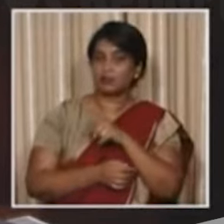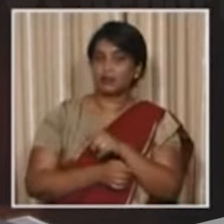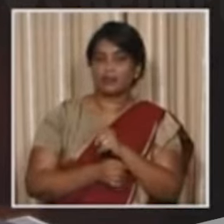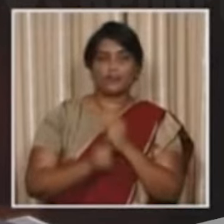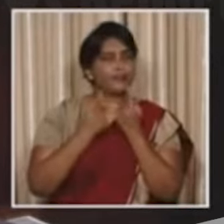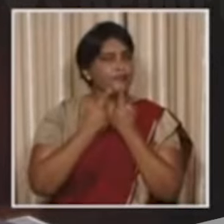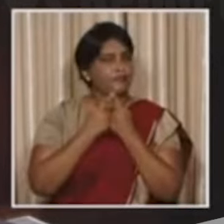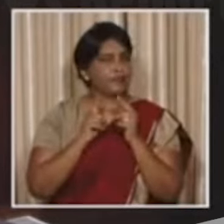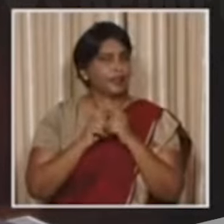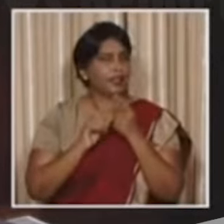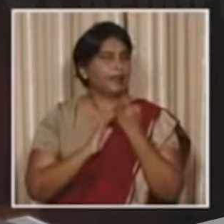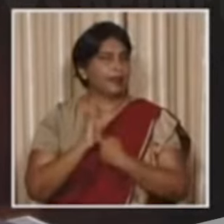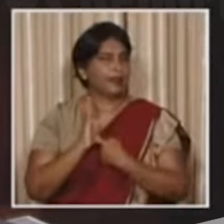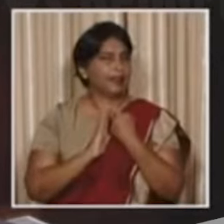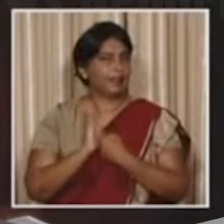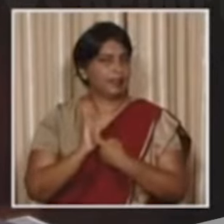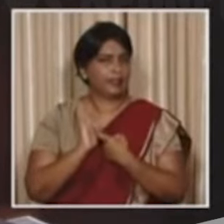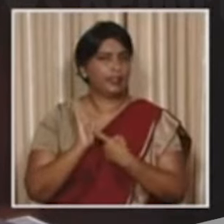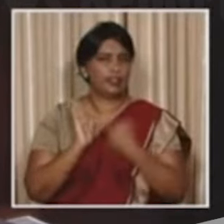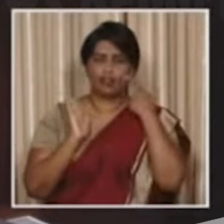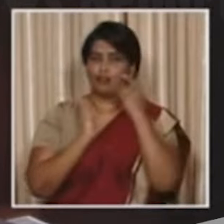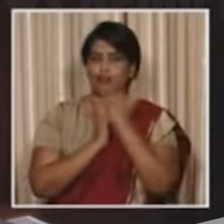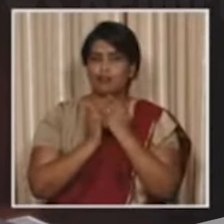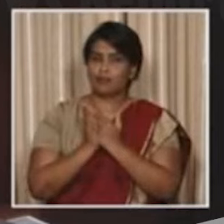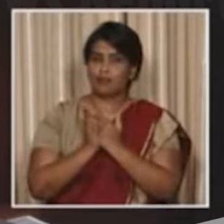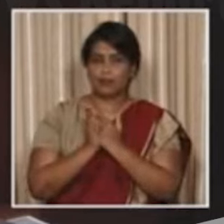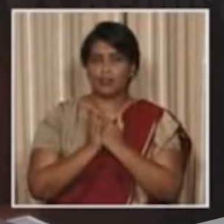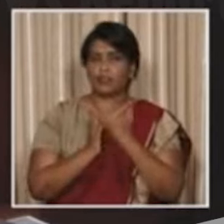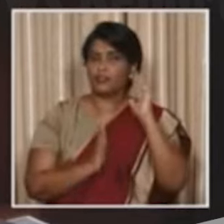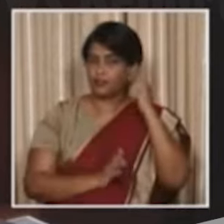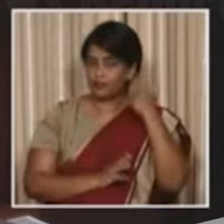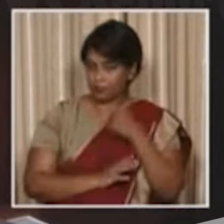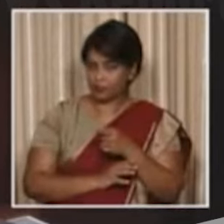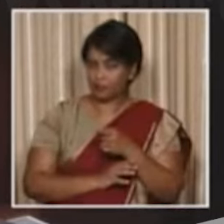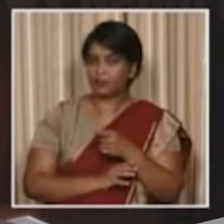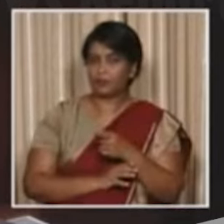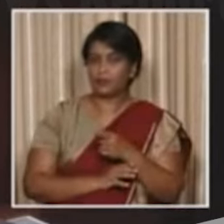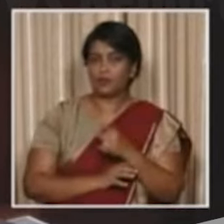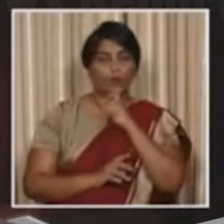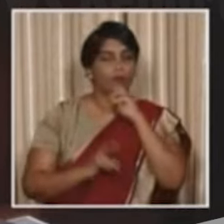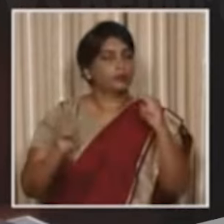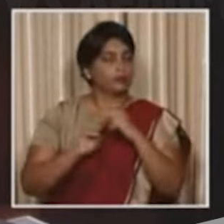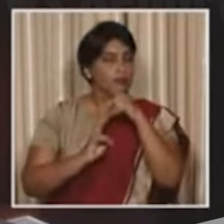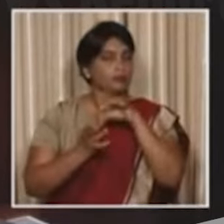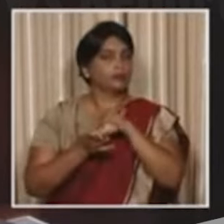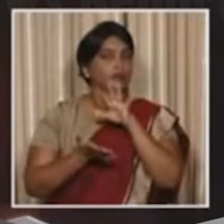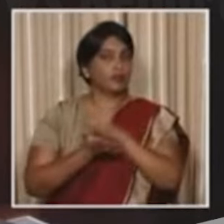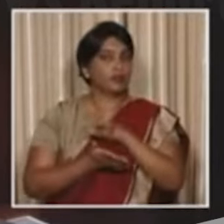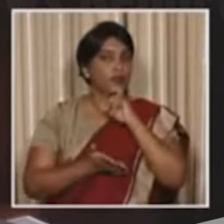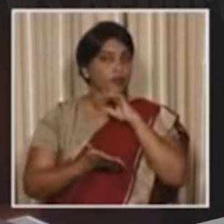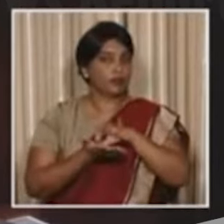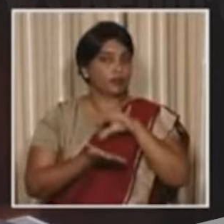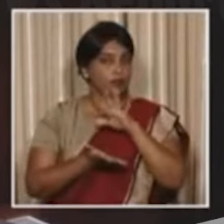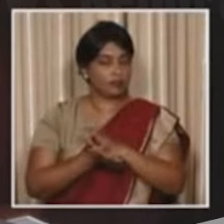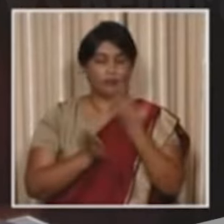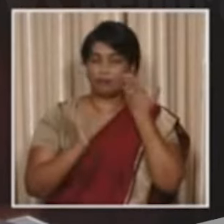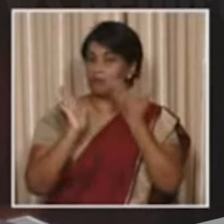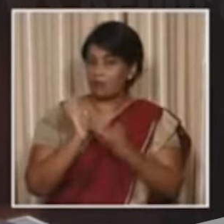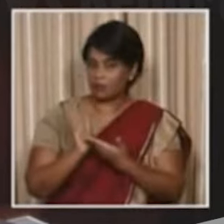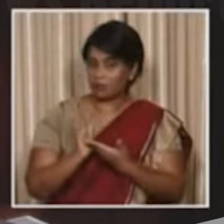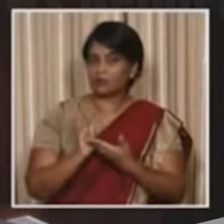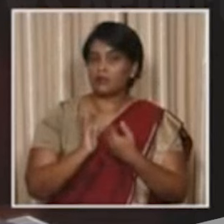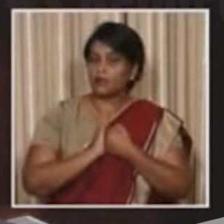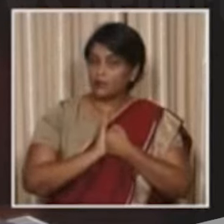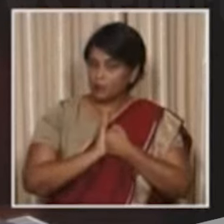විවිධ නීතිමය කරුණු කාරණා පිළිබඳව විශේෂයෙන්ම ඒ ශ්‍රේෂ්ඨාධිකරණයේ නඩු තීන්දුවත් උපුටා ගනිමින් අපි